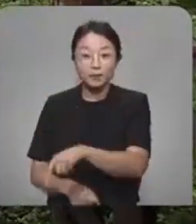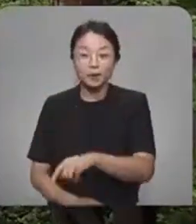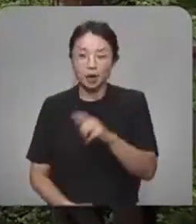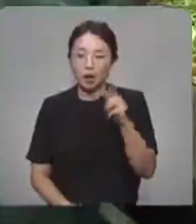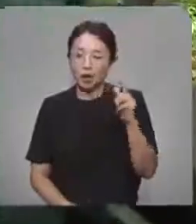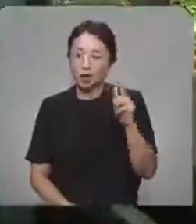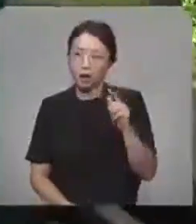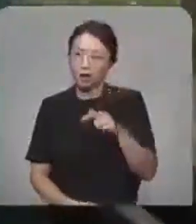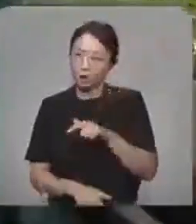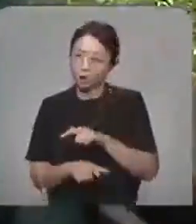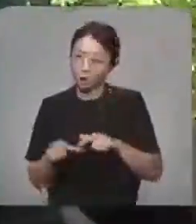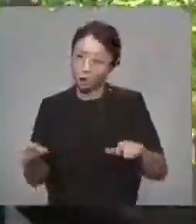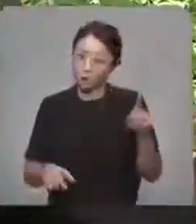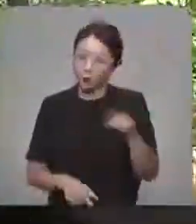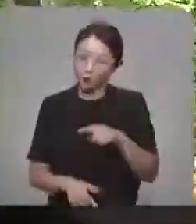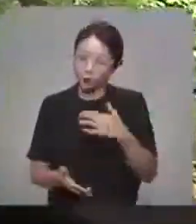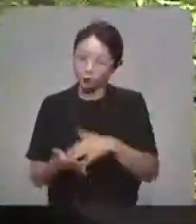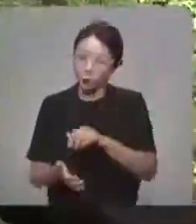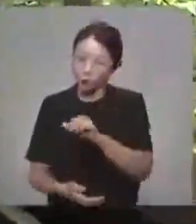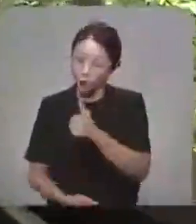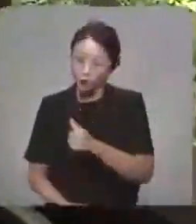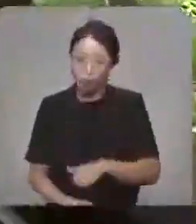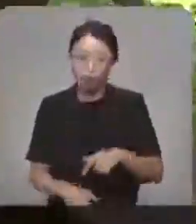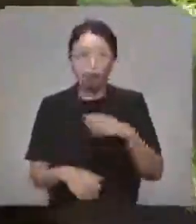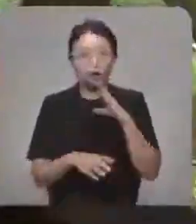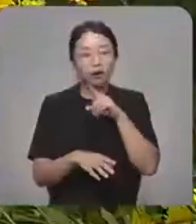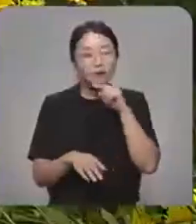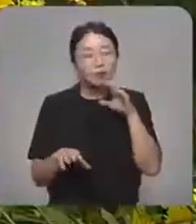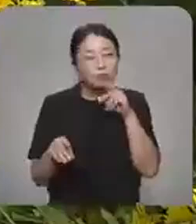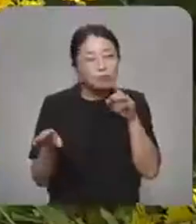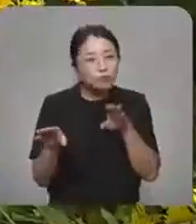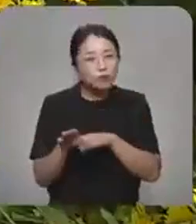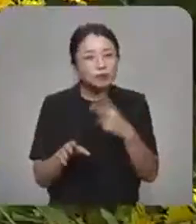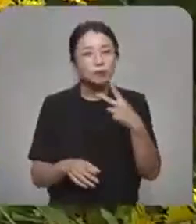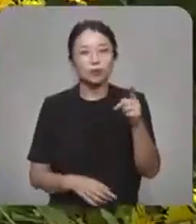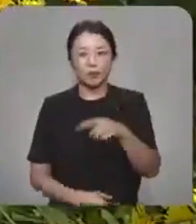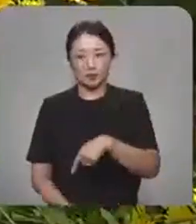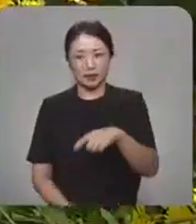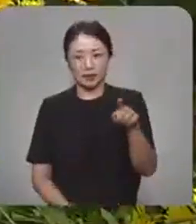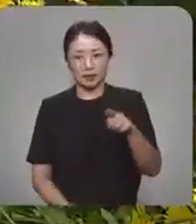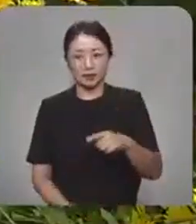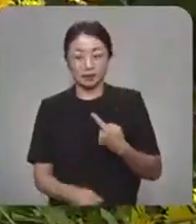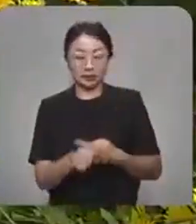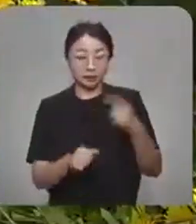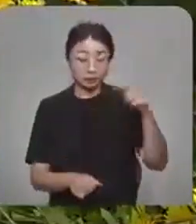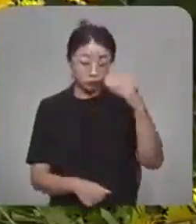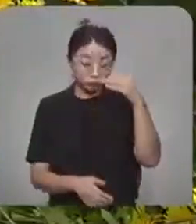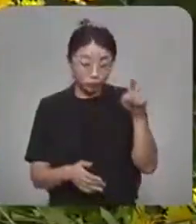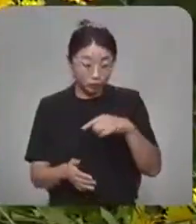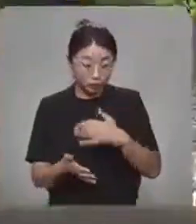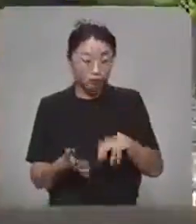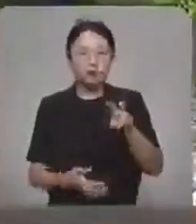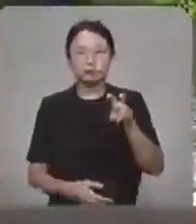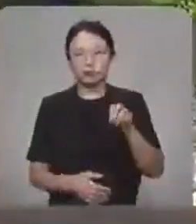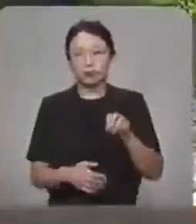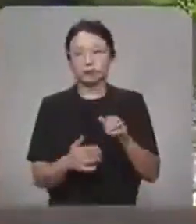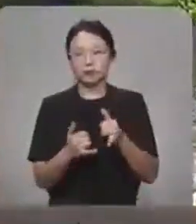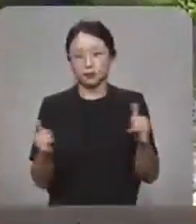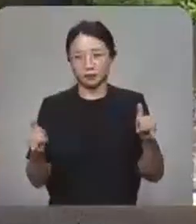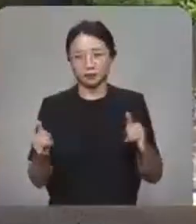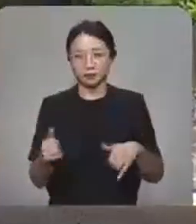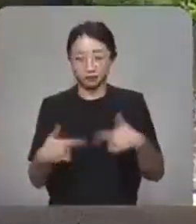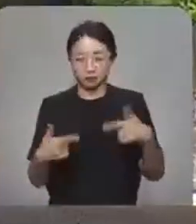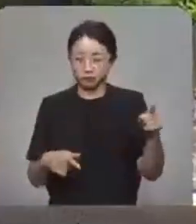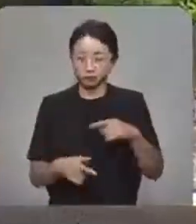평균 약 500명, 휴일에는 2천여 명이 찾습니다. 지난해 20만 명 가까이 방문하는 등 해마다 증가 추세를